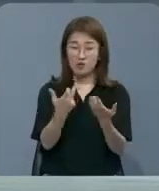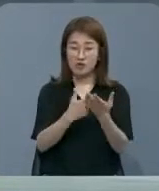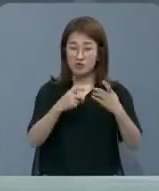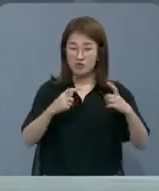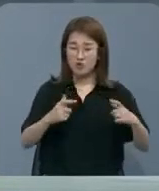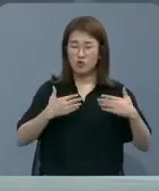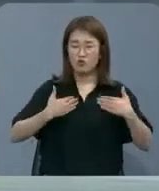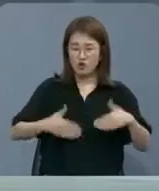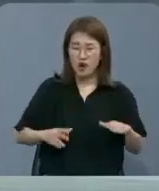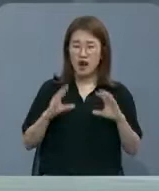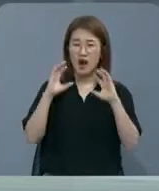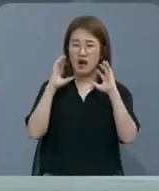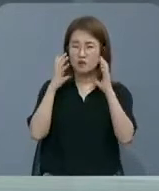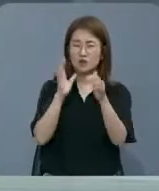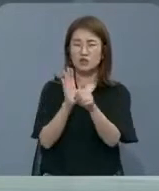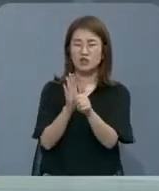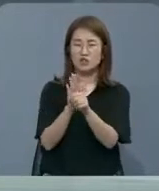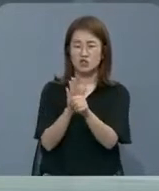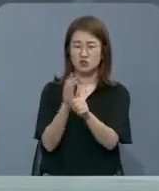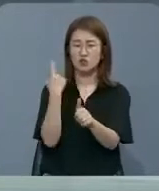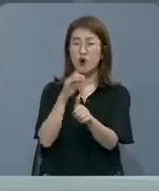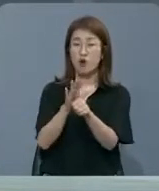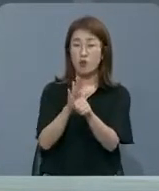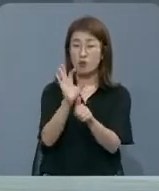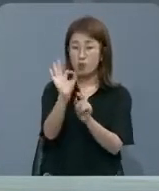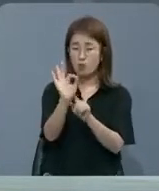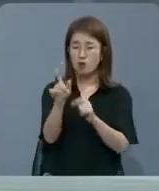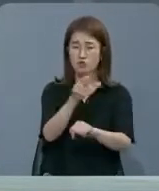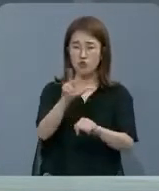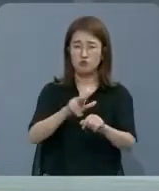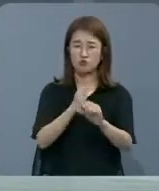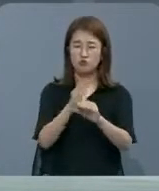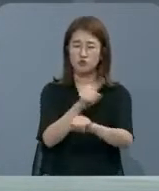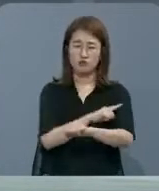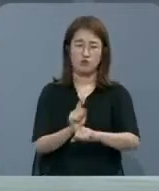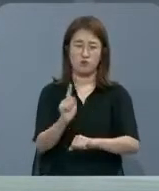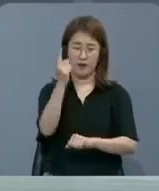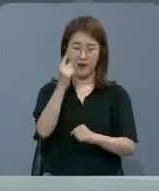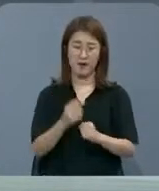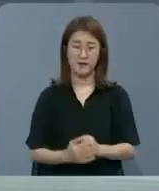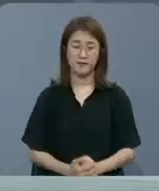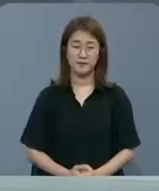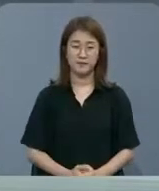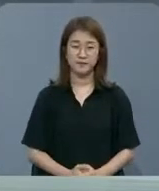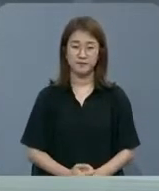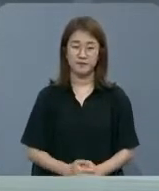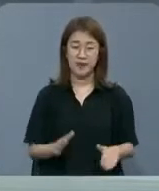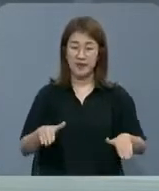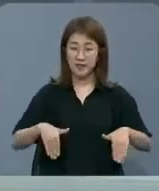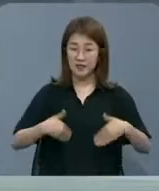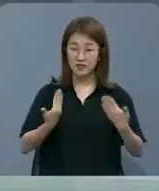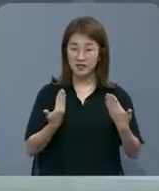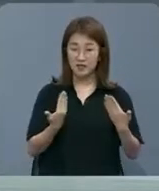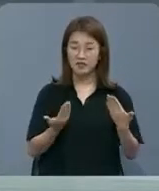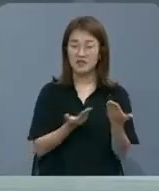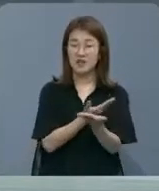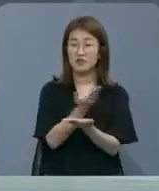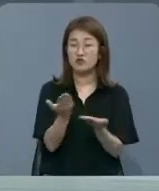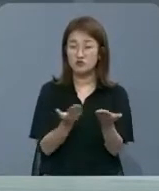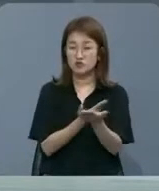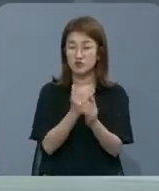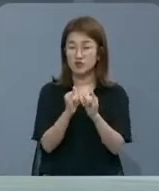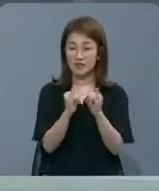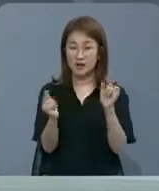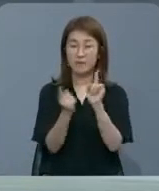취약계층 아동 1인당 후원금액이 전국에서 가장 높은 것으로 나타났습니다. 강인희 기자가 따뜻한 온정을 나누고 있는